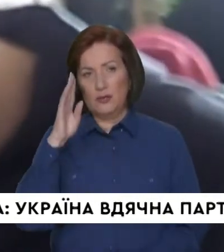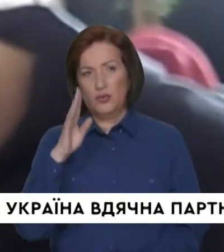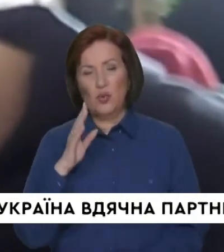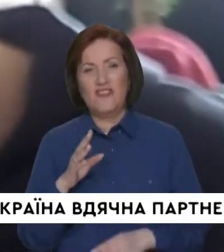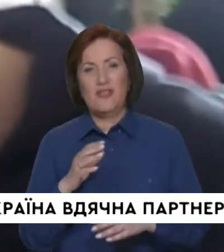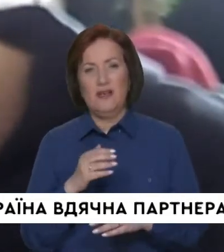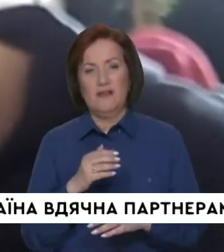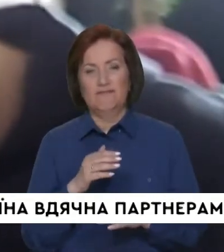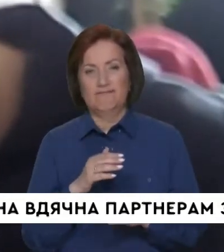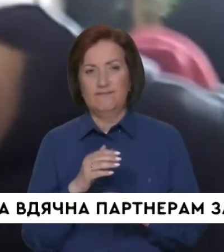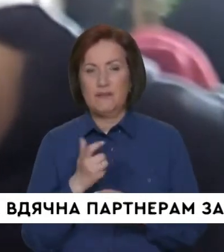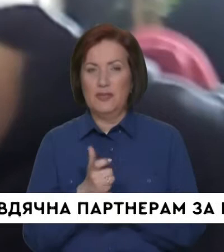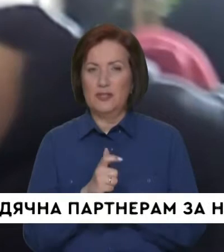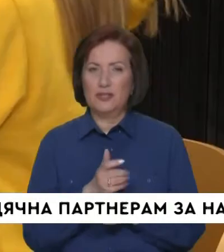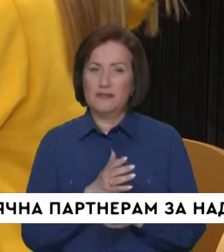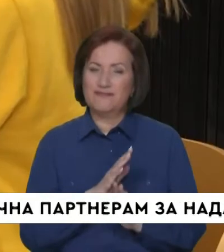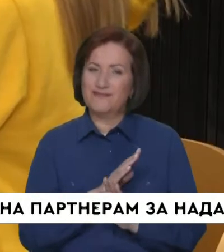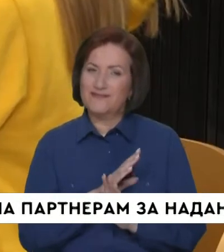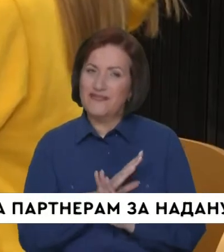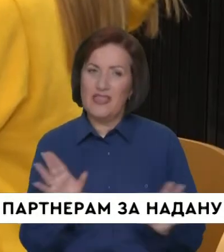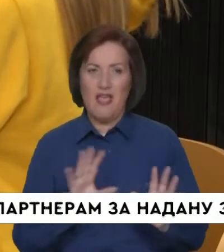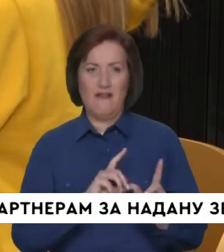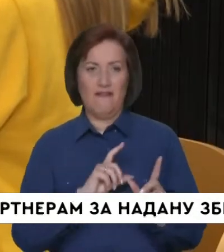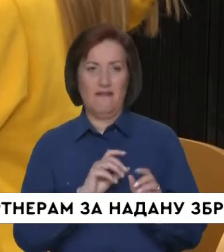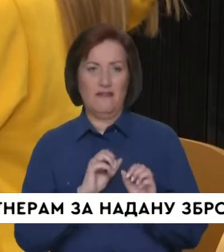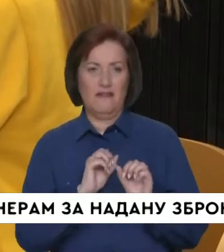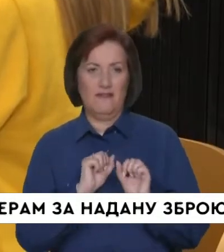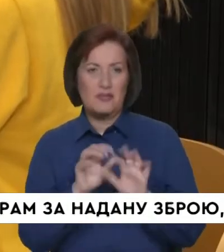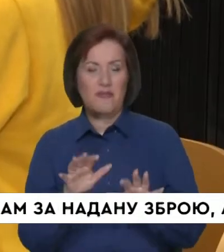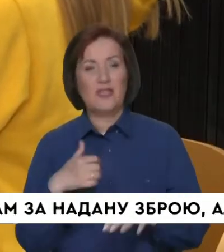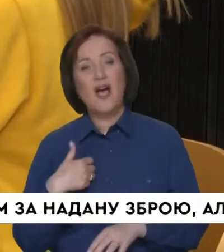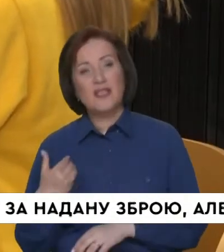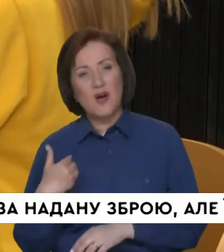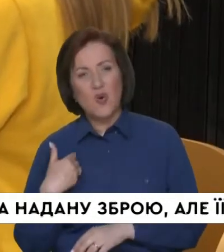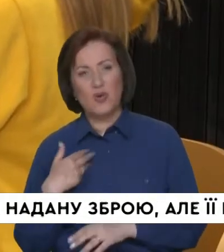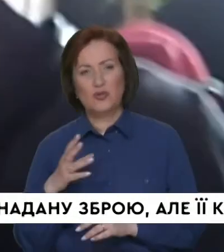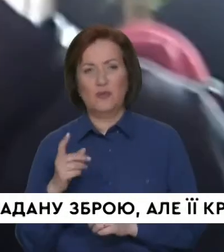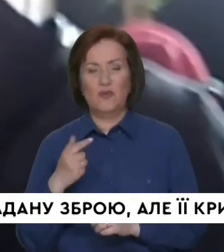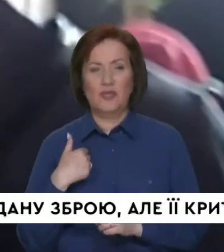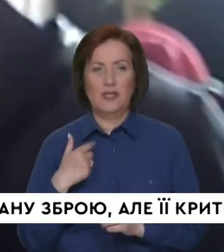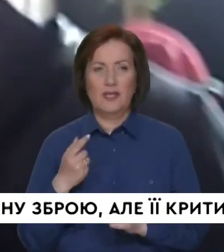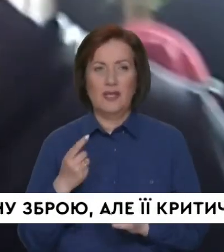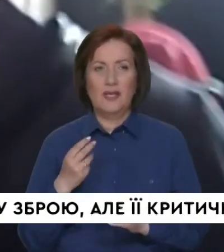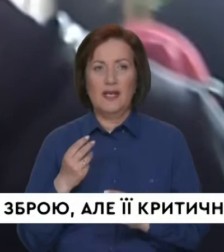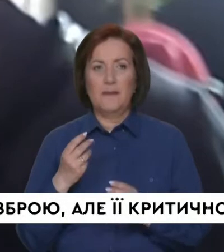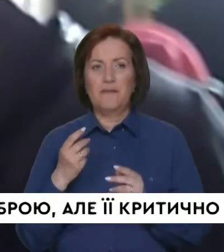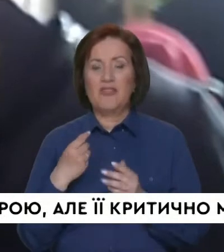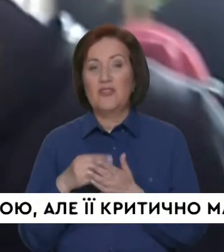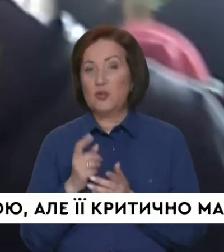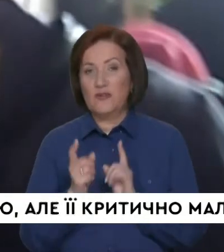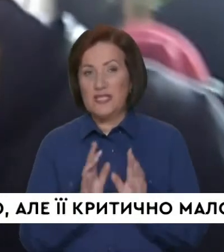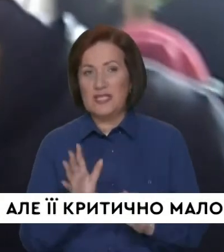не відправляти. А я хочу, щоб вони трошки відпочили. Фінансування не змінилось, і